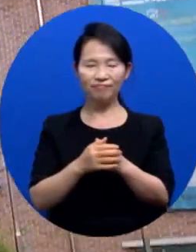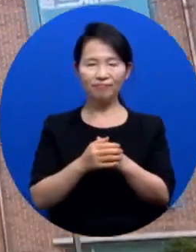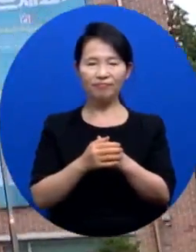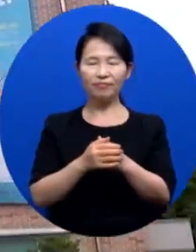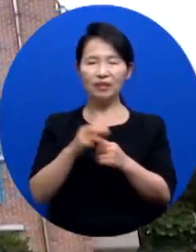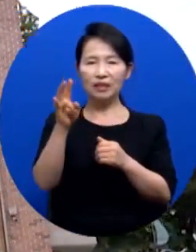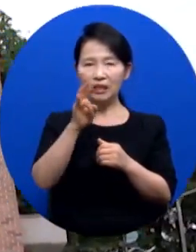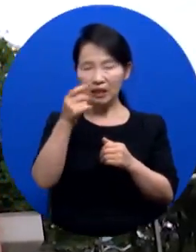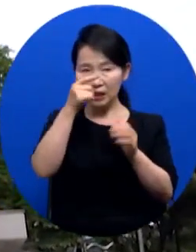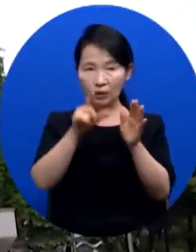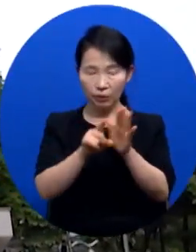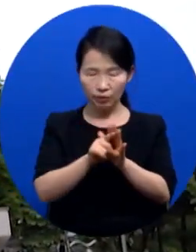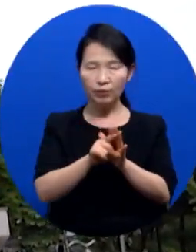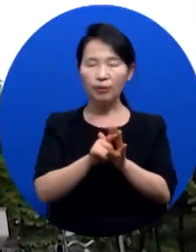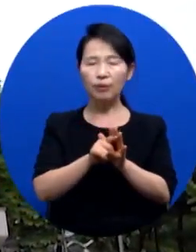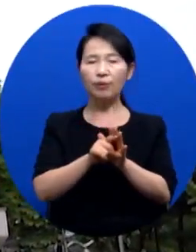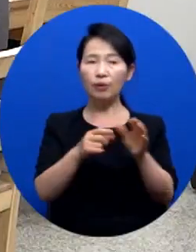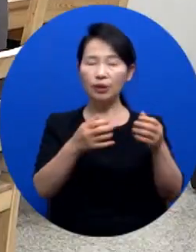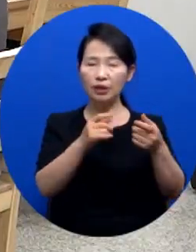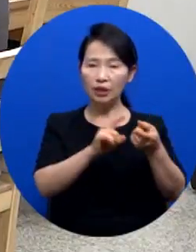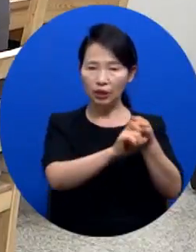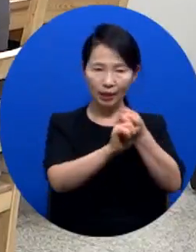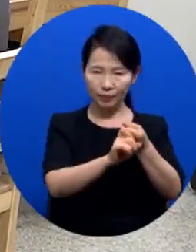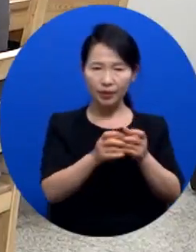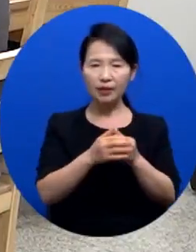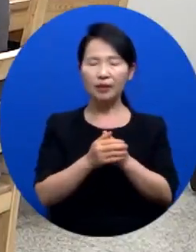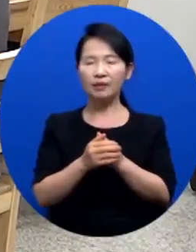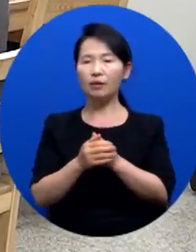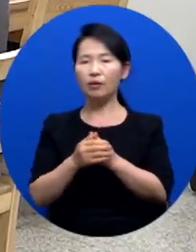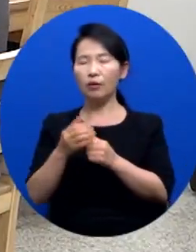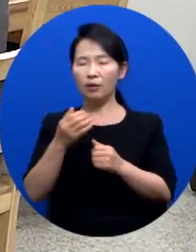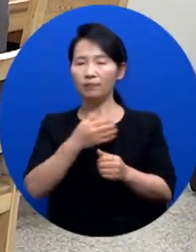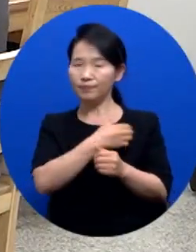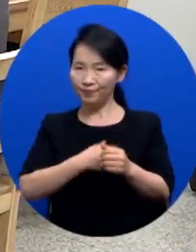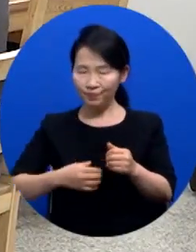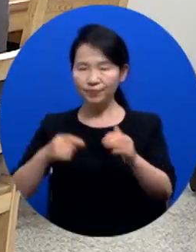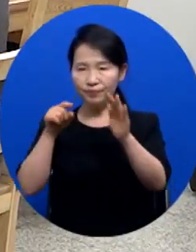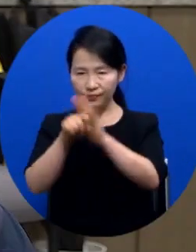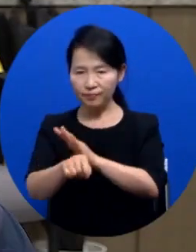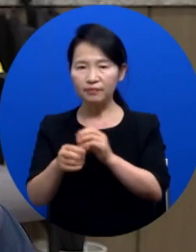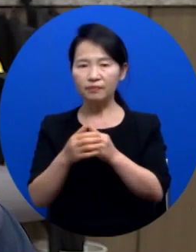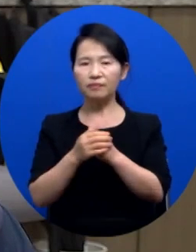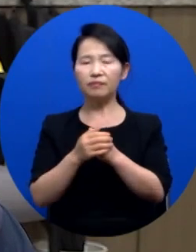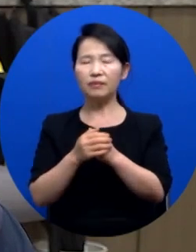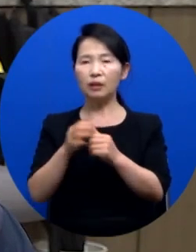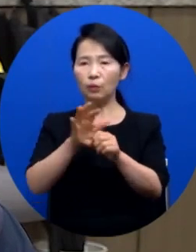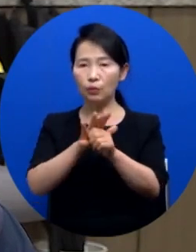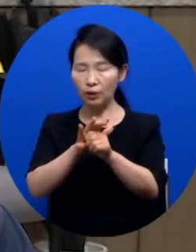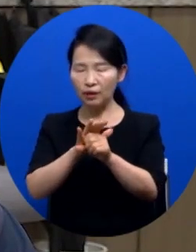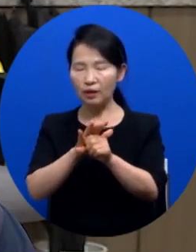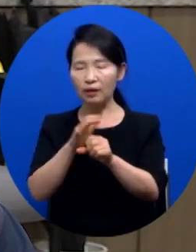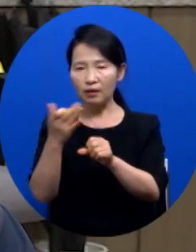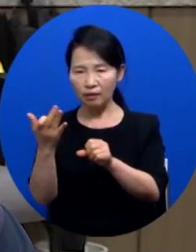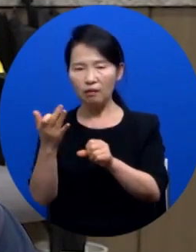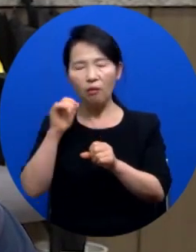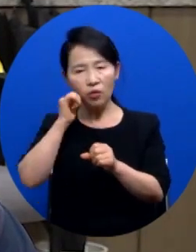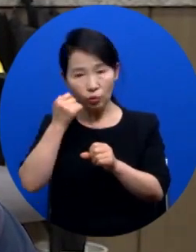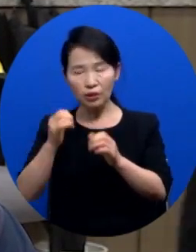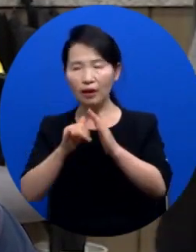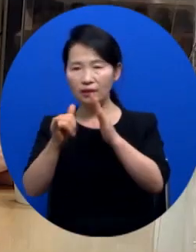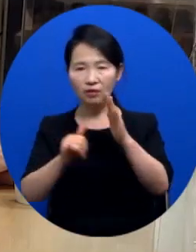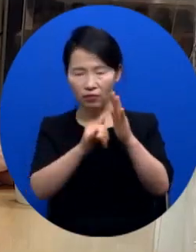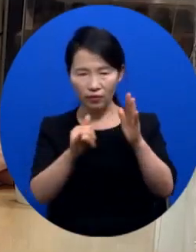시흥시 기독교 서구연합회는 관내 행정복지센터를 찾아 코로나19로 경제적 위기에 처한 가정에